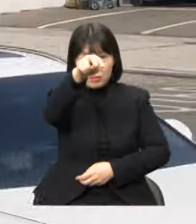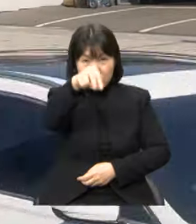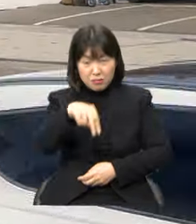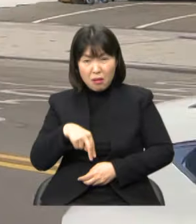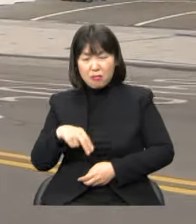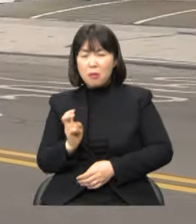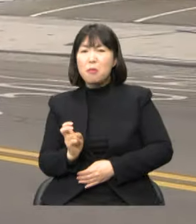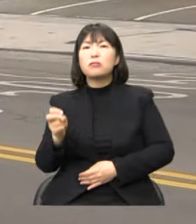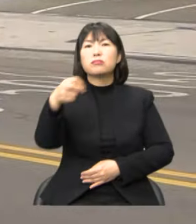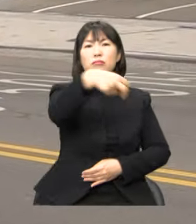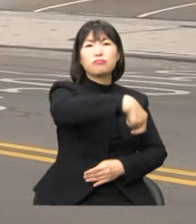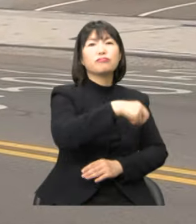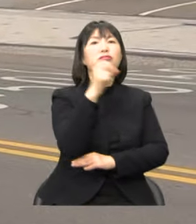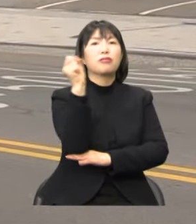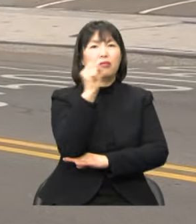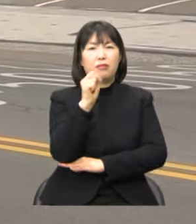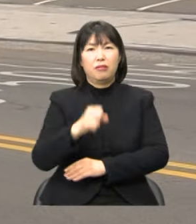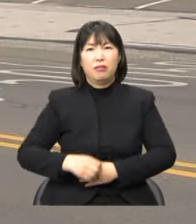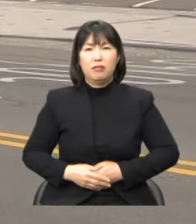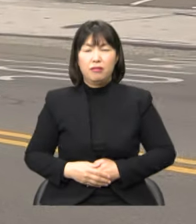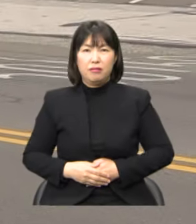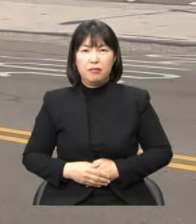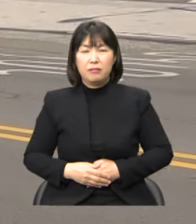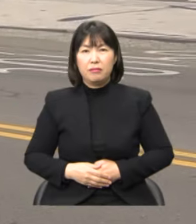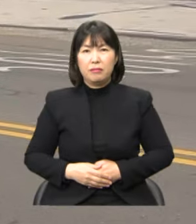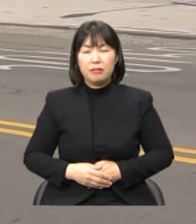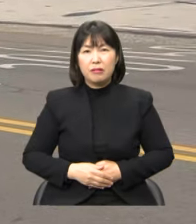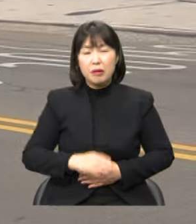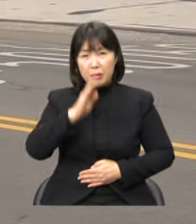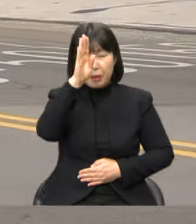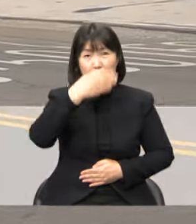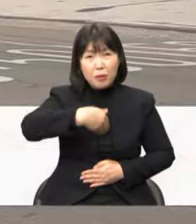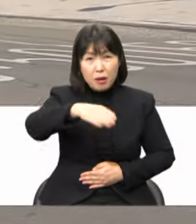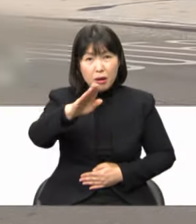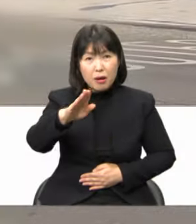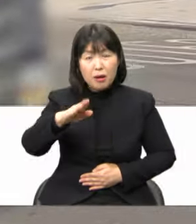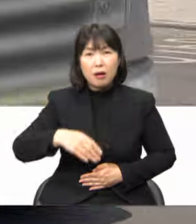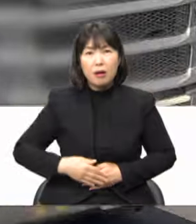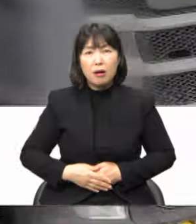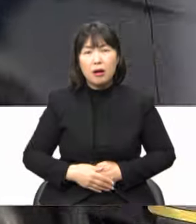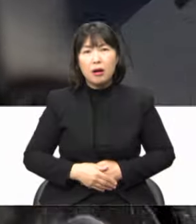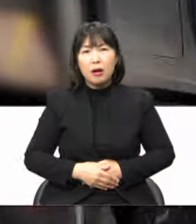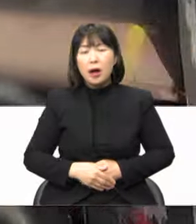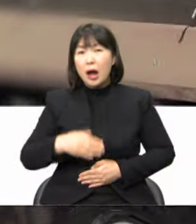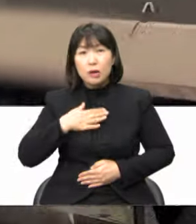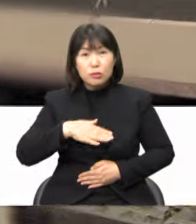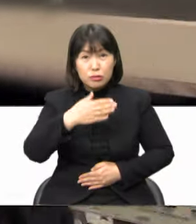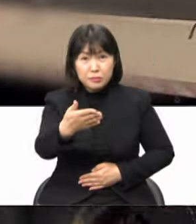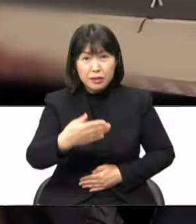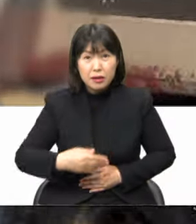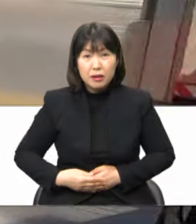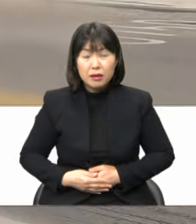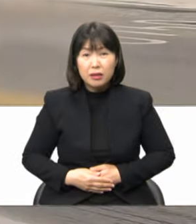상황을 물었습니다 그냥 바로 가시더라고요 이렇게 안내를 그렇게 하신